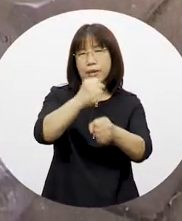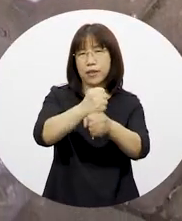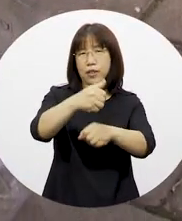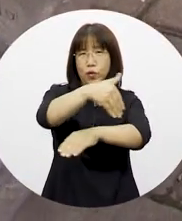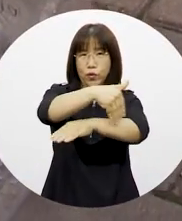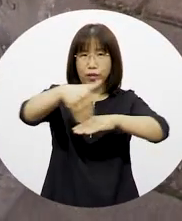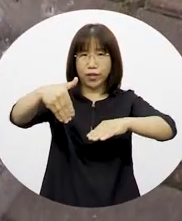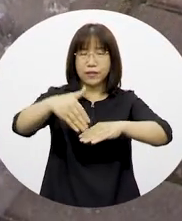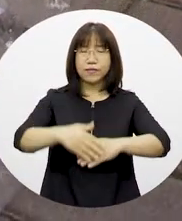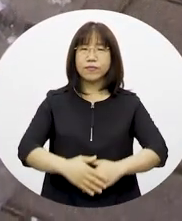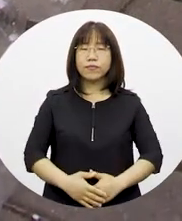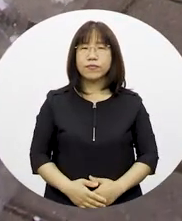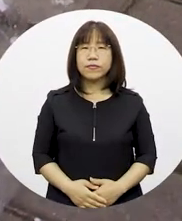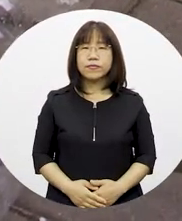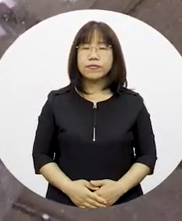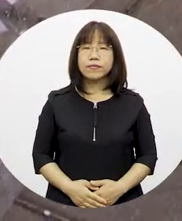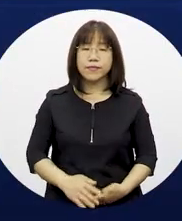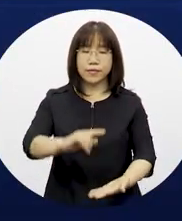검토한다는 방침입니다.